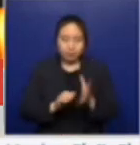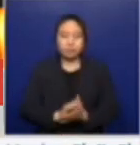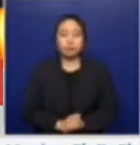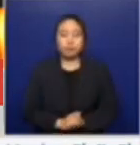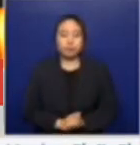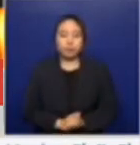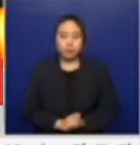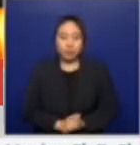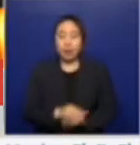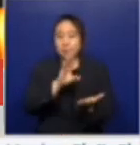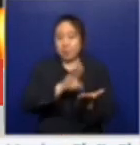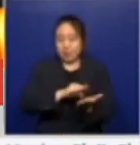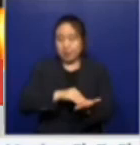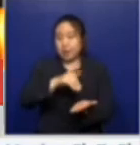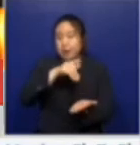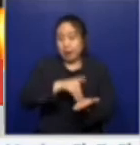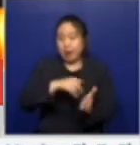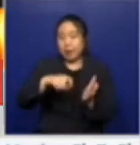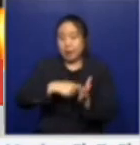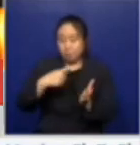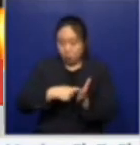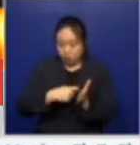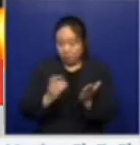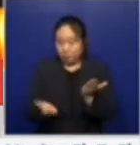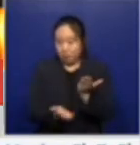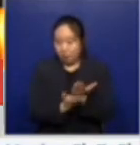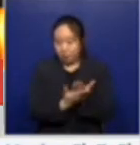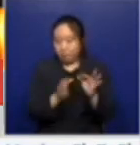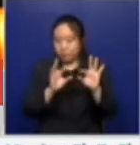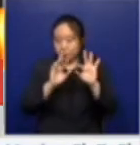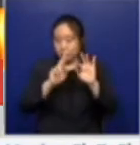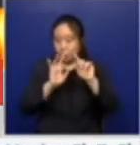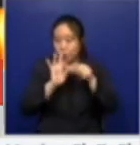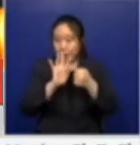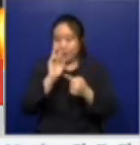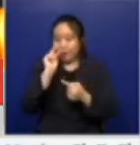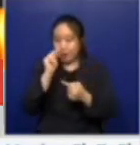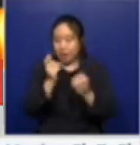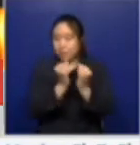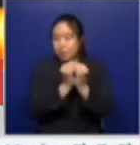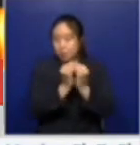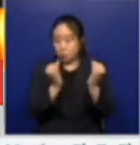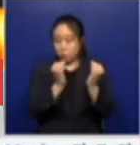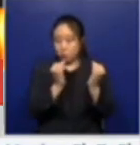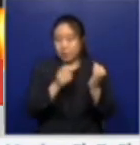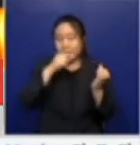ลักการและเหตุผลประกอบร่างรัฐธรรมนูญแห่งราชอาณาจักรไทยฉบับ